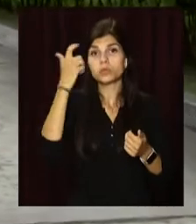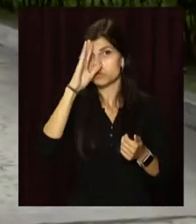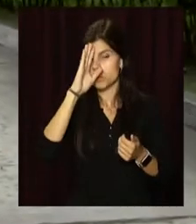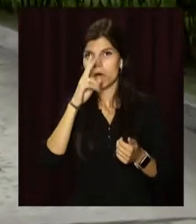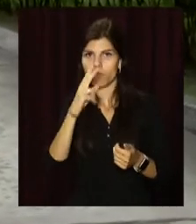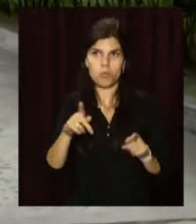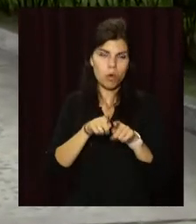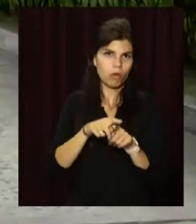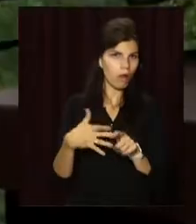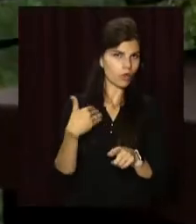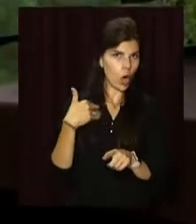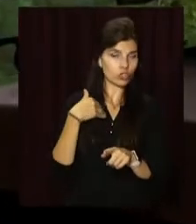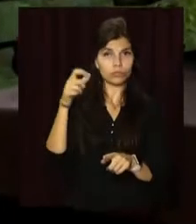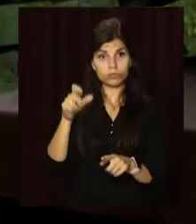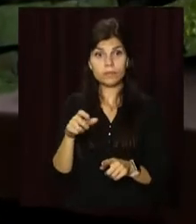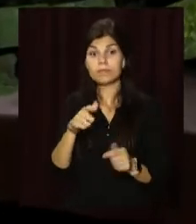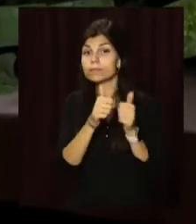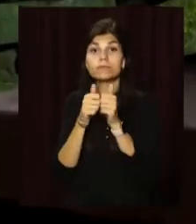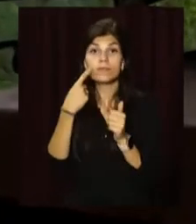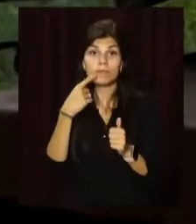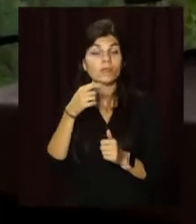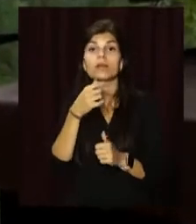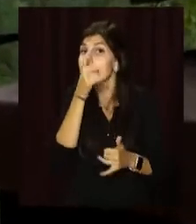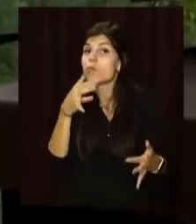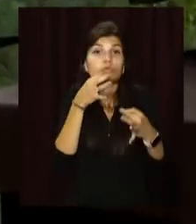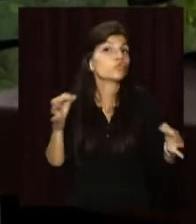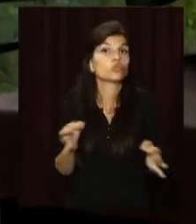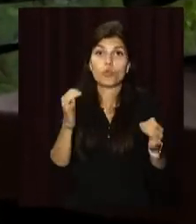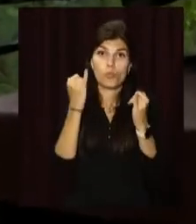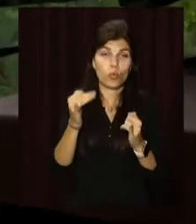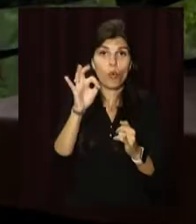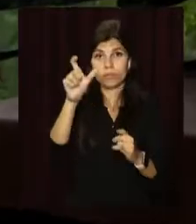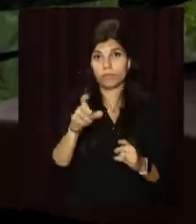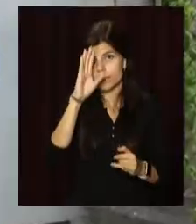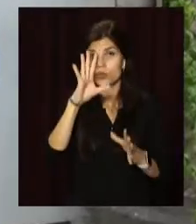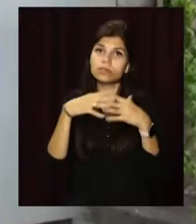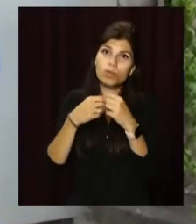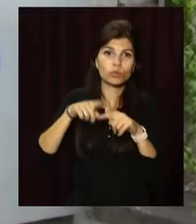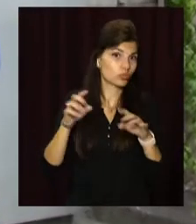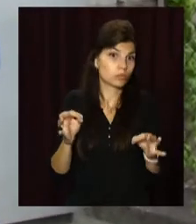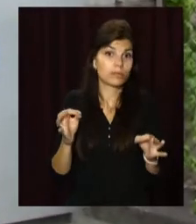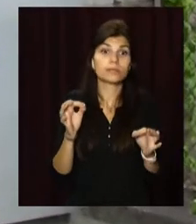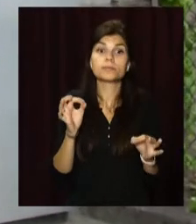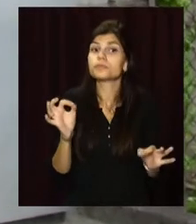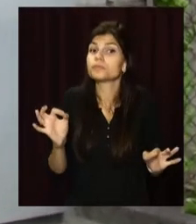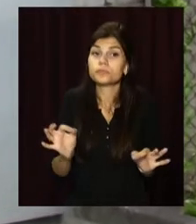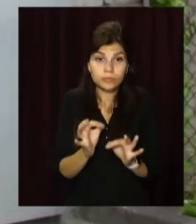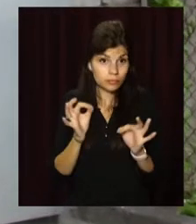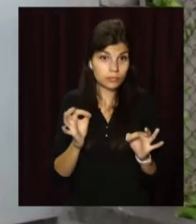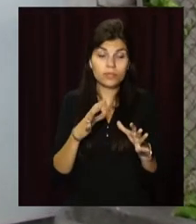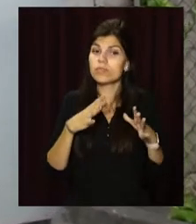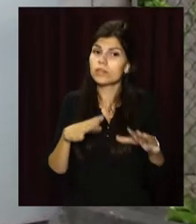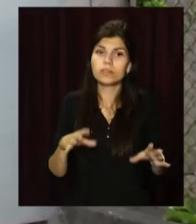будинку, місцевий підприємець. Сусіди кажуть, не можуть сказати нічого поганого про його родину. Жодного разу там у них не